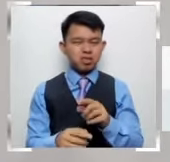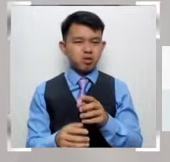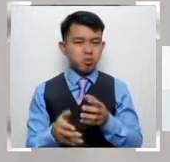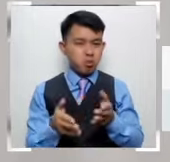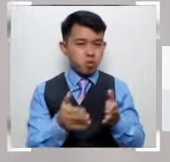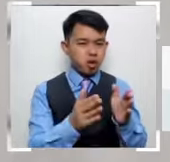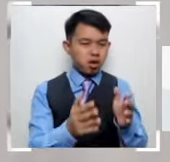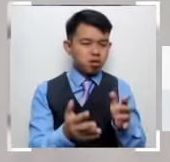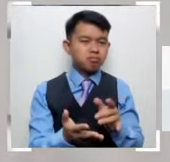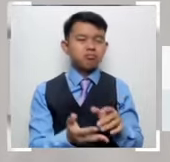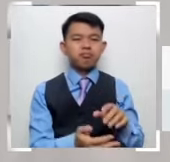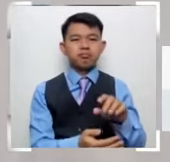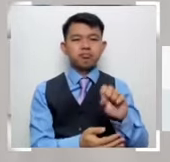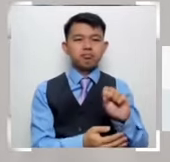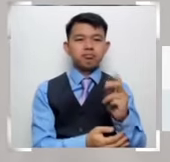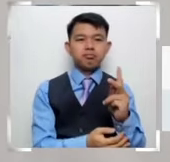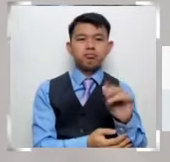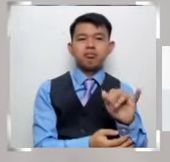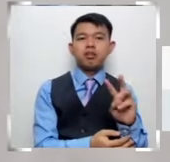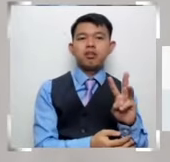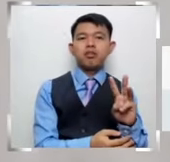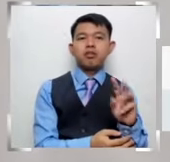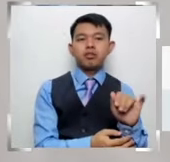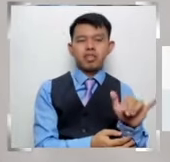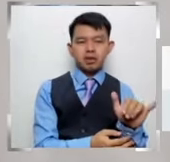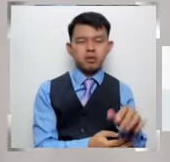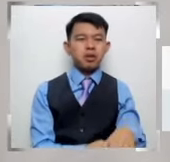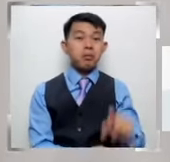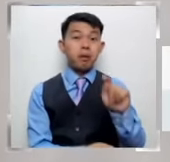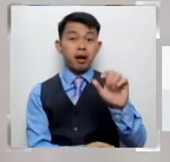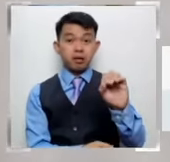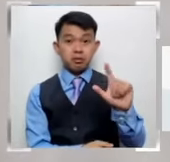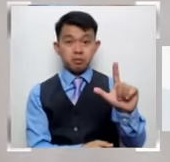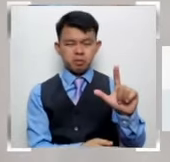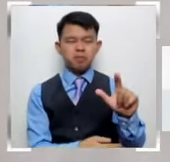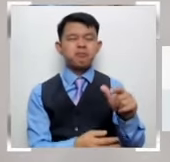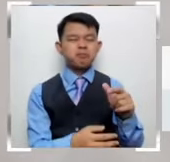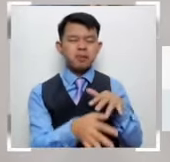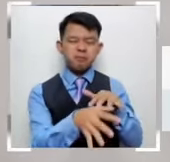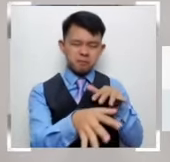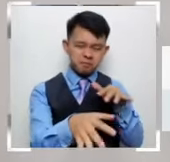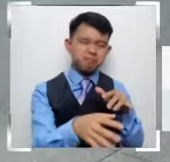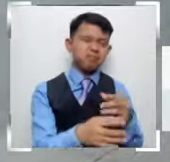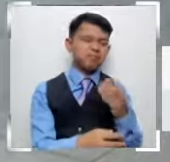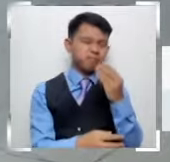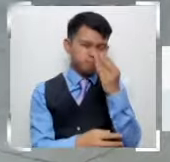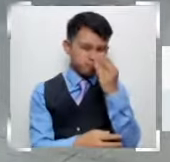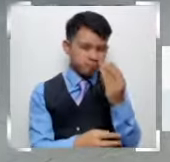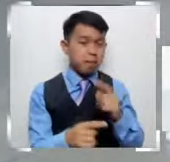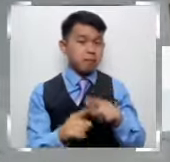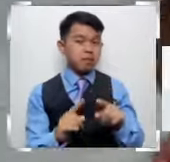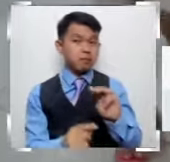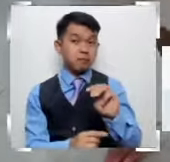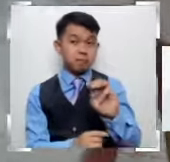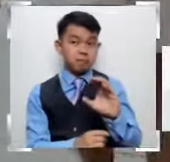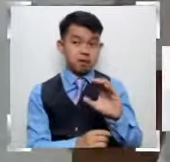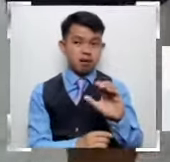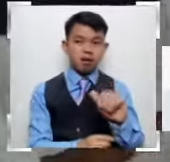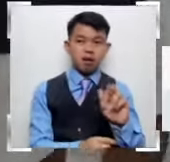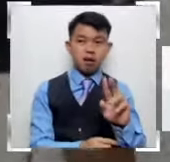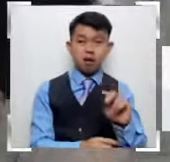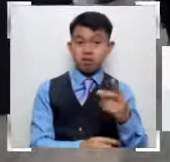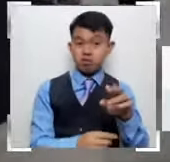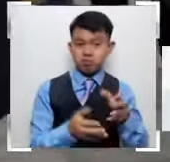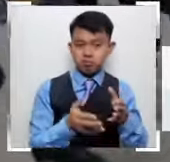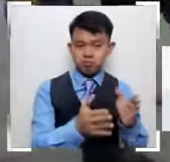lang naman usually na traffic sa mga toll gate yun. Pero sa mga carter hindi ko namin alam. 4 na taong hindi nagkita